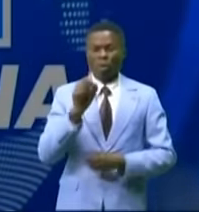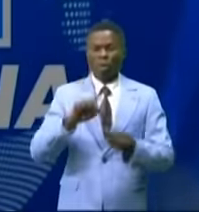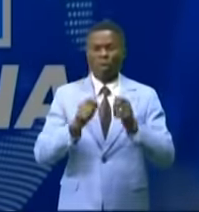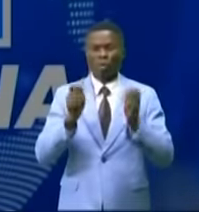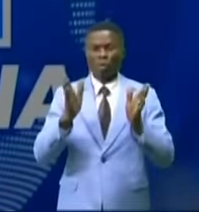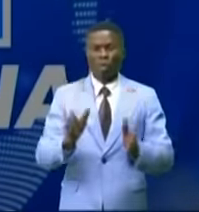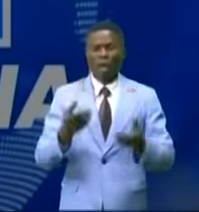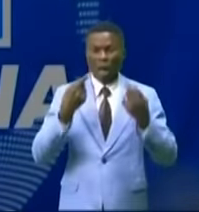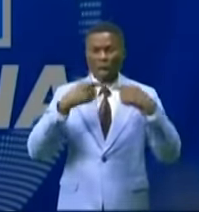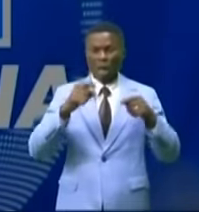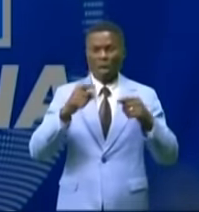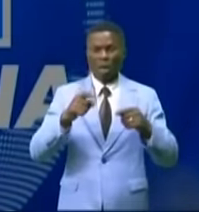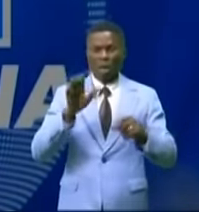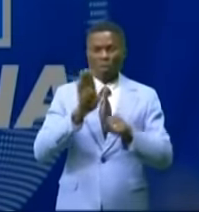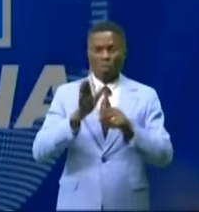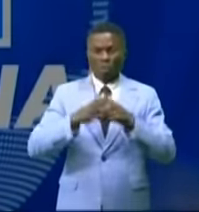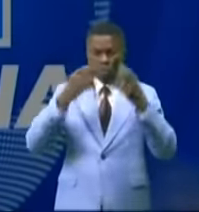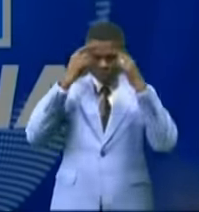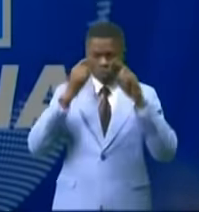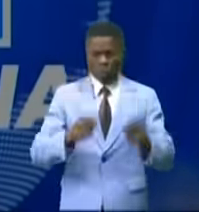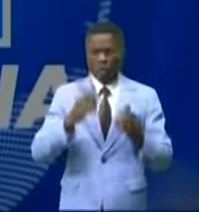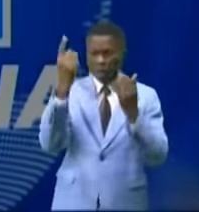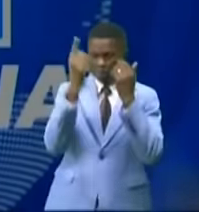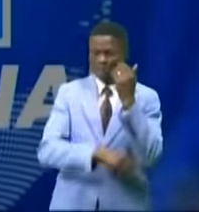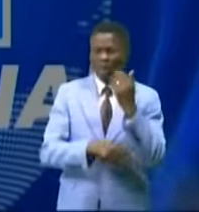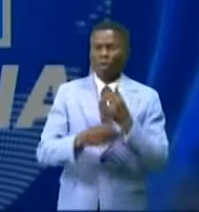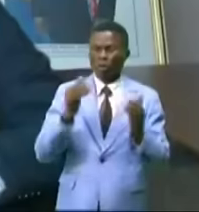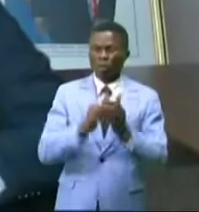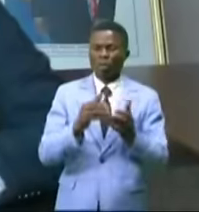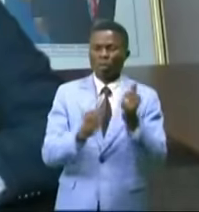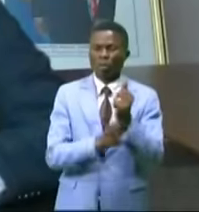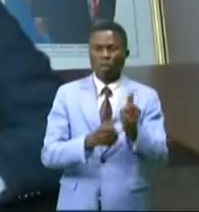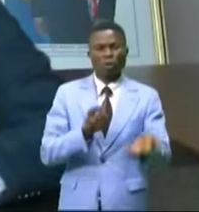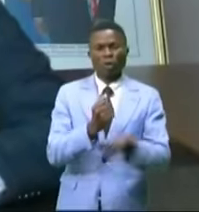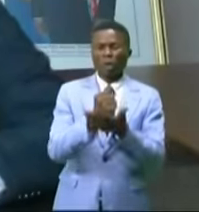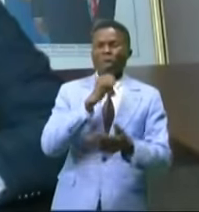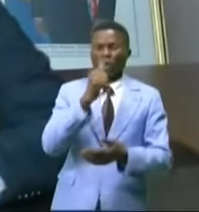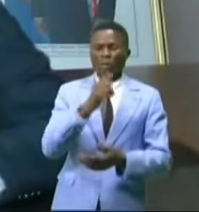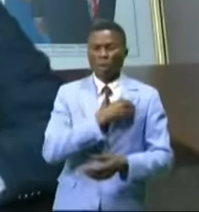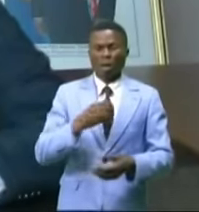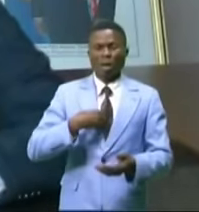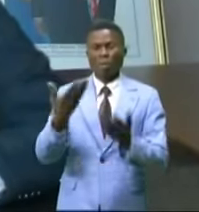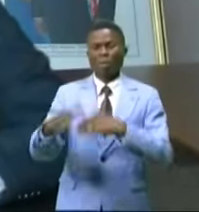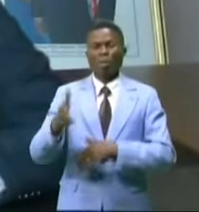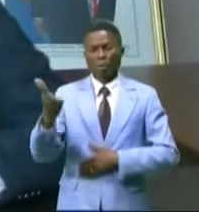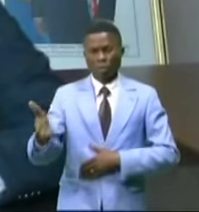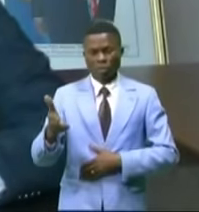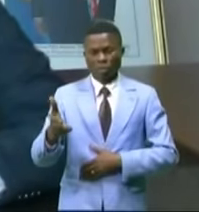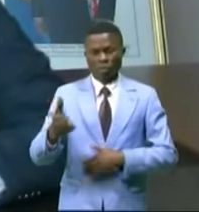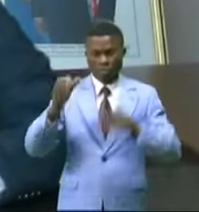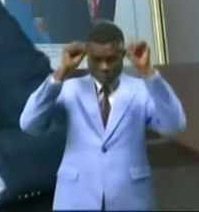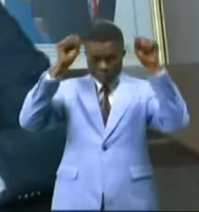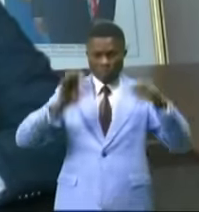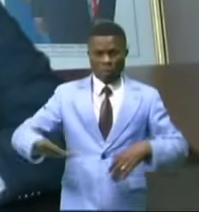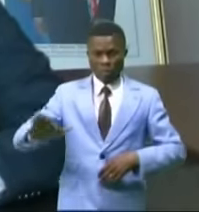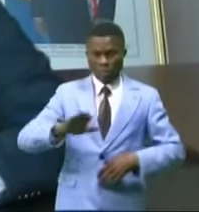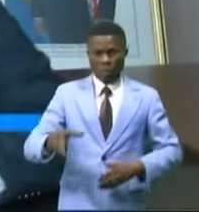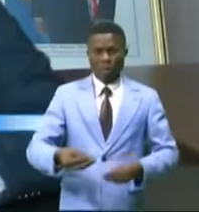dernier annonce une série de mesures à valeur pédagogique. Dans le contexte où le chef de l'État a